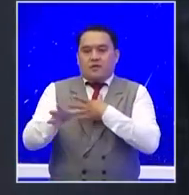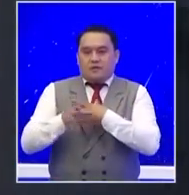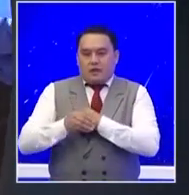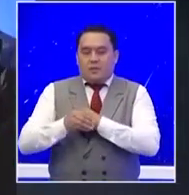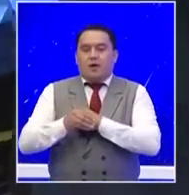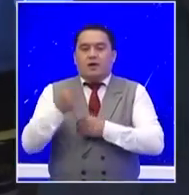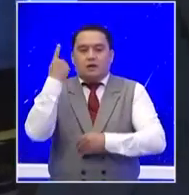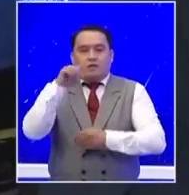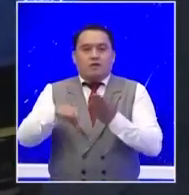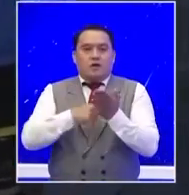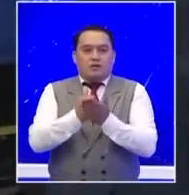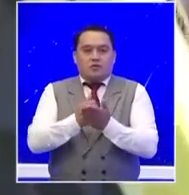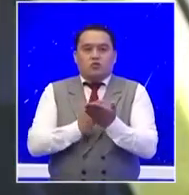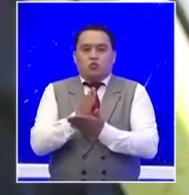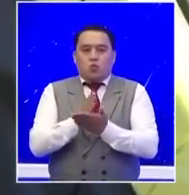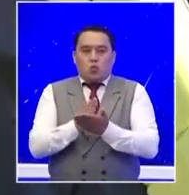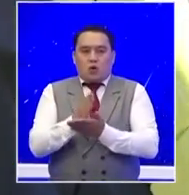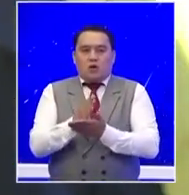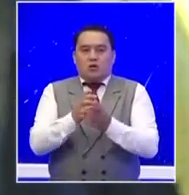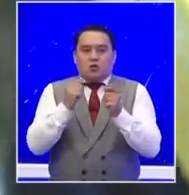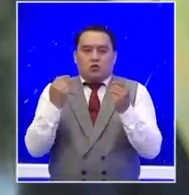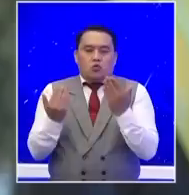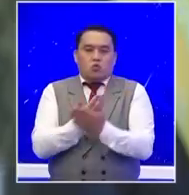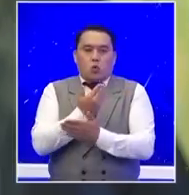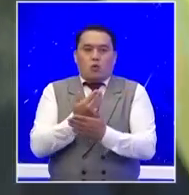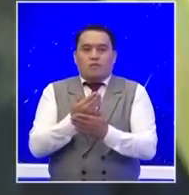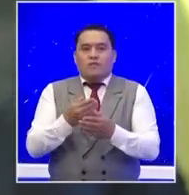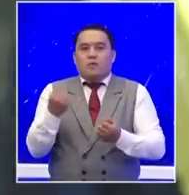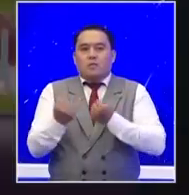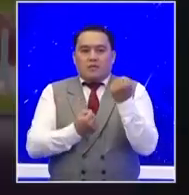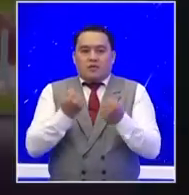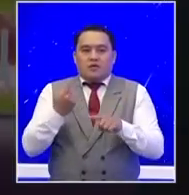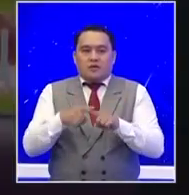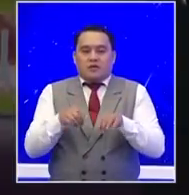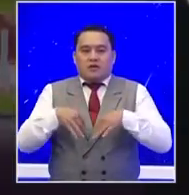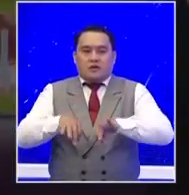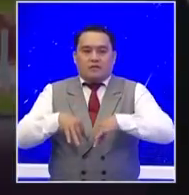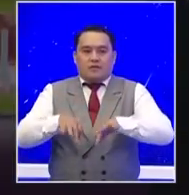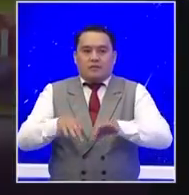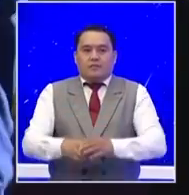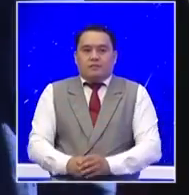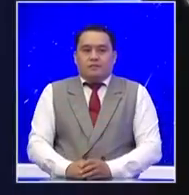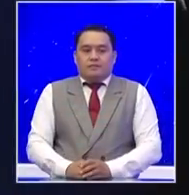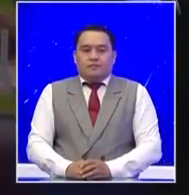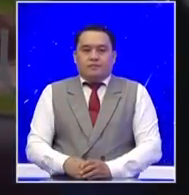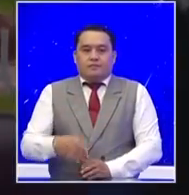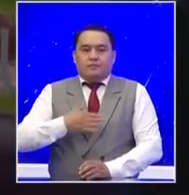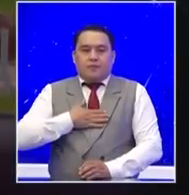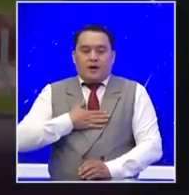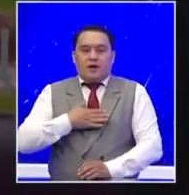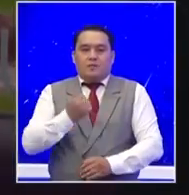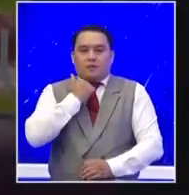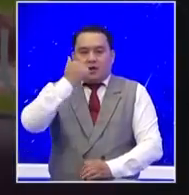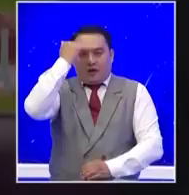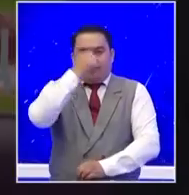инициированной Ельбасы, службе санавиации передан в дар современный реанимобиль. Как бы благодарны сегодня врачам,